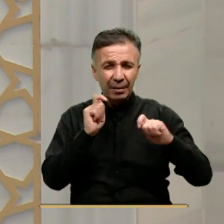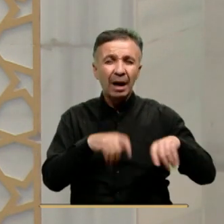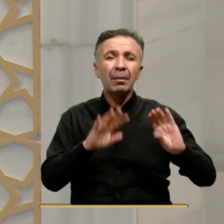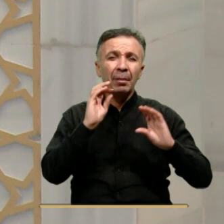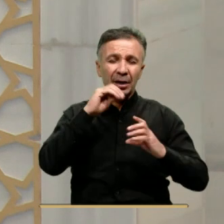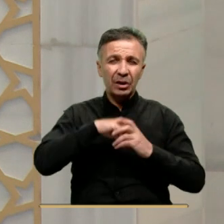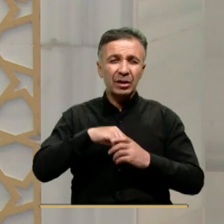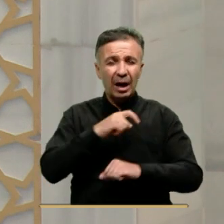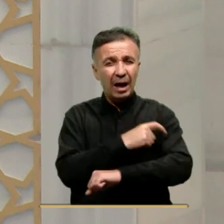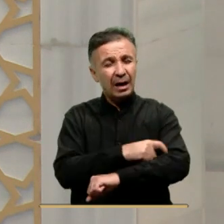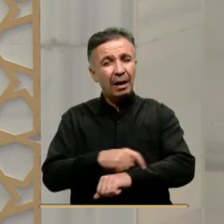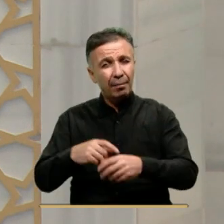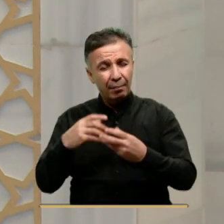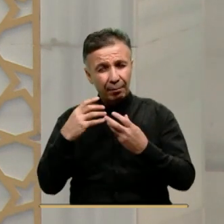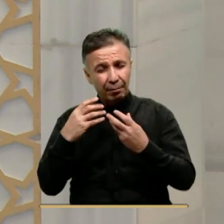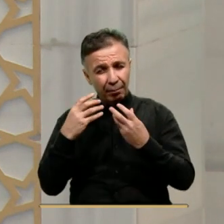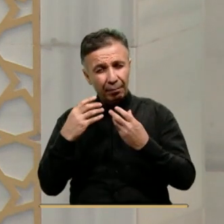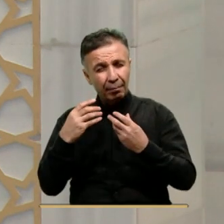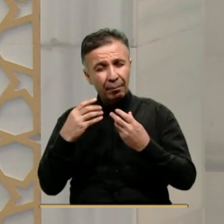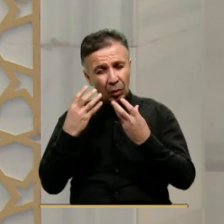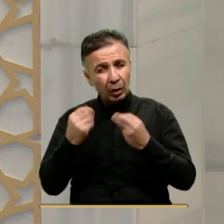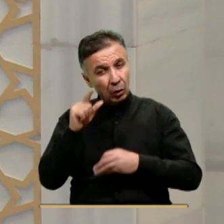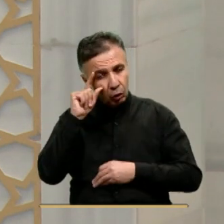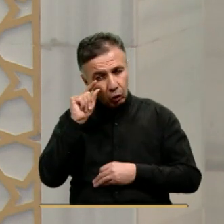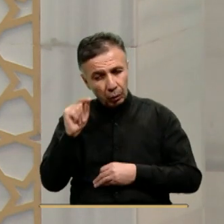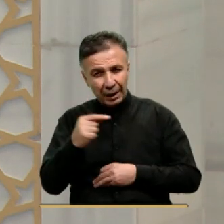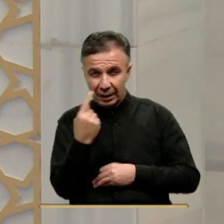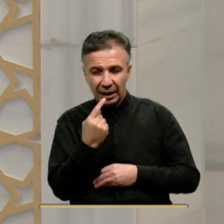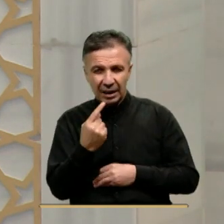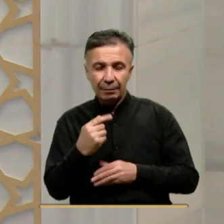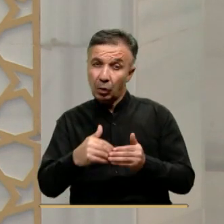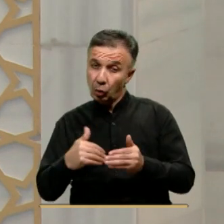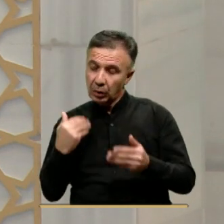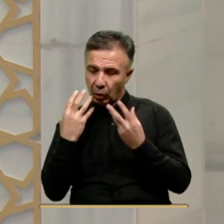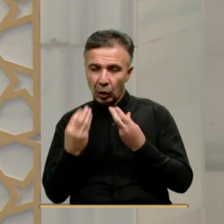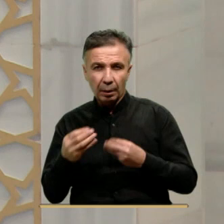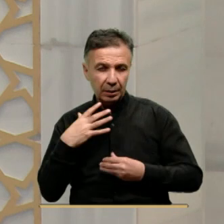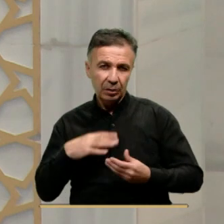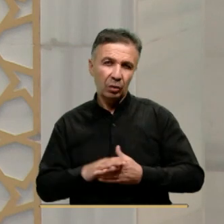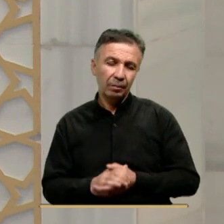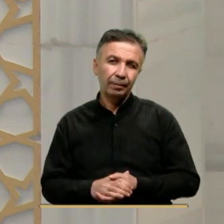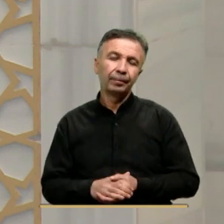harama götüren şüpheli şeylerden dahi uzak durmamızı istiyor